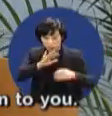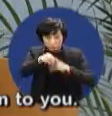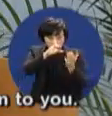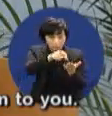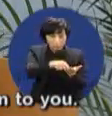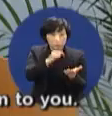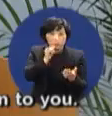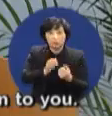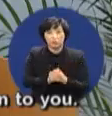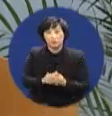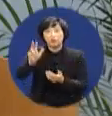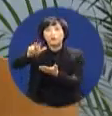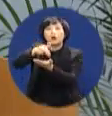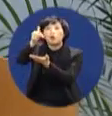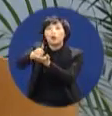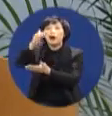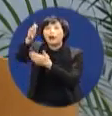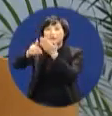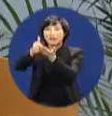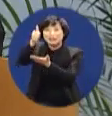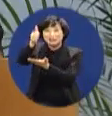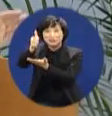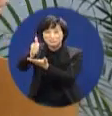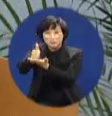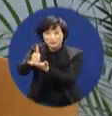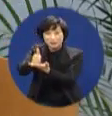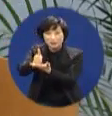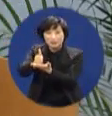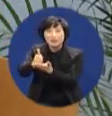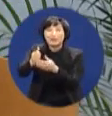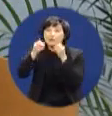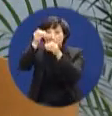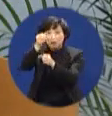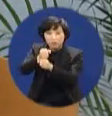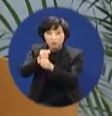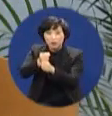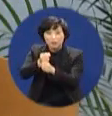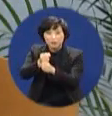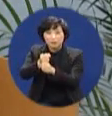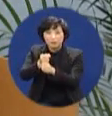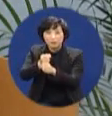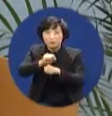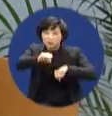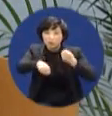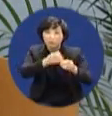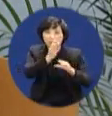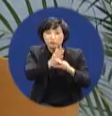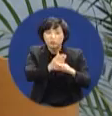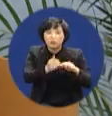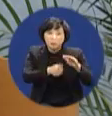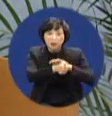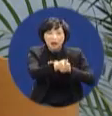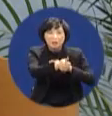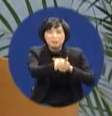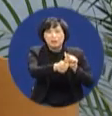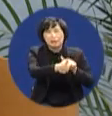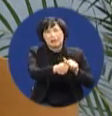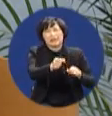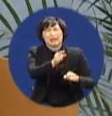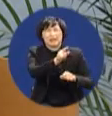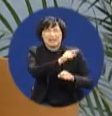보니까 여호와 하나님이 지으신 들짐승 중에 뱀이